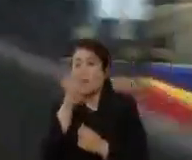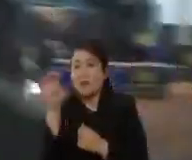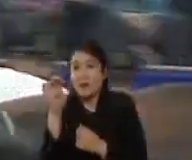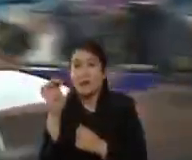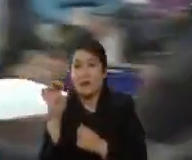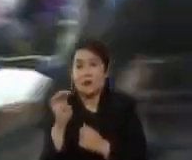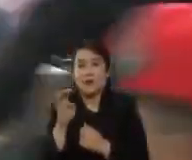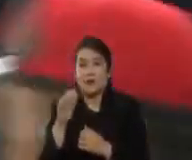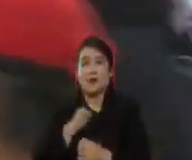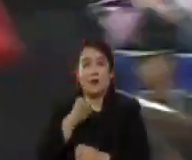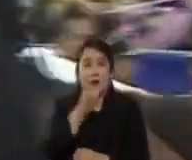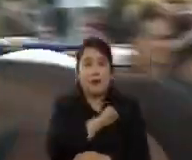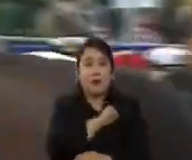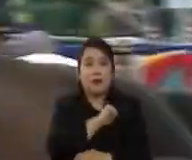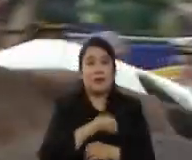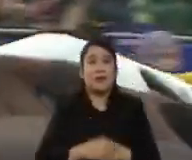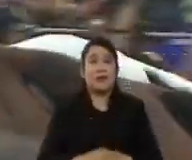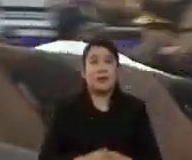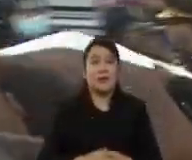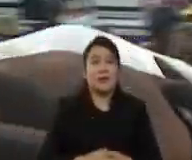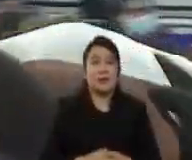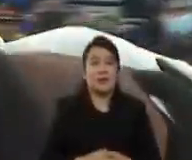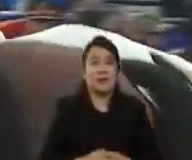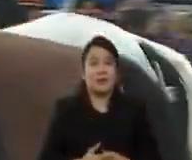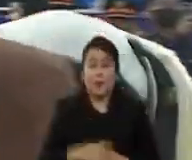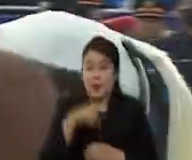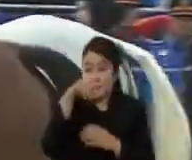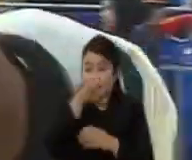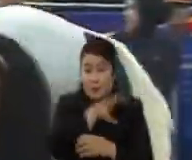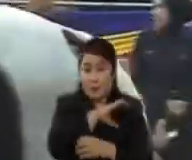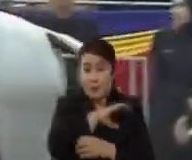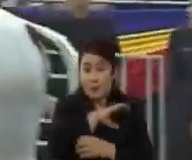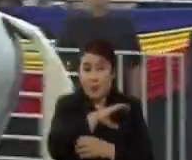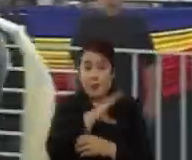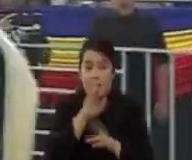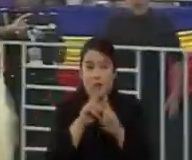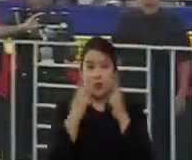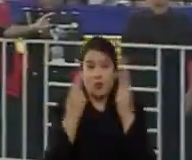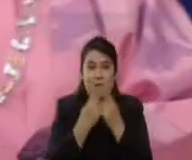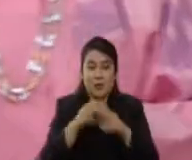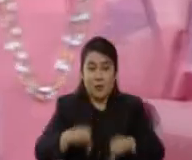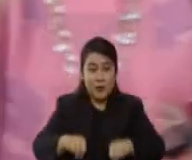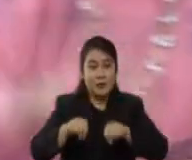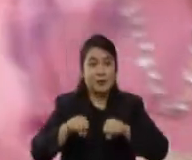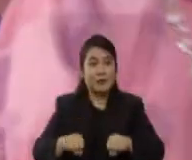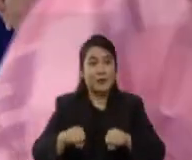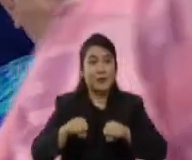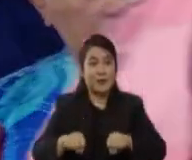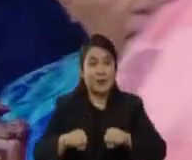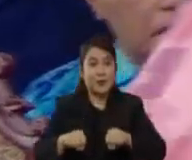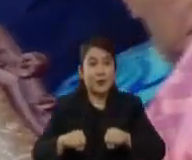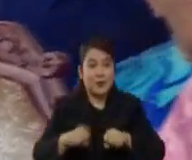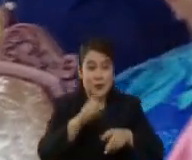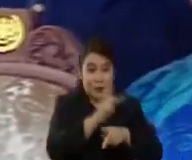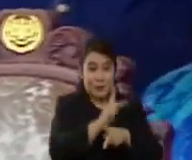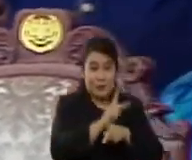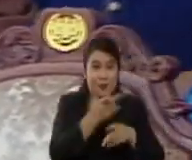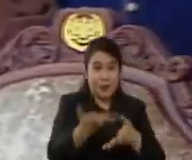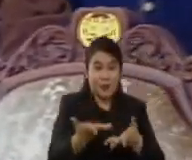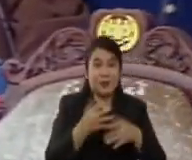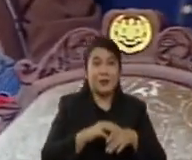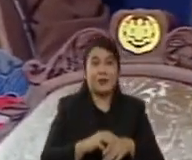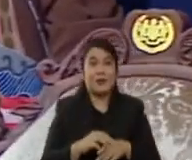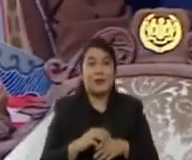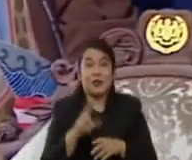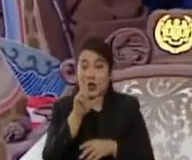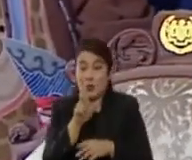1,443 anggota. Mendahului detachment PDRM ialah unit berkuda pasukan simpanan persekutuan terdiri daripada